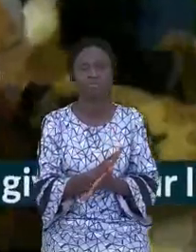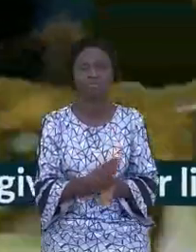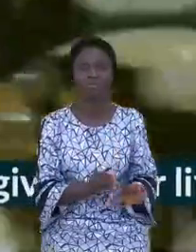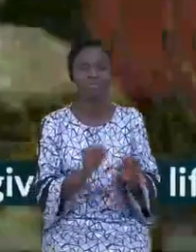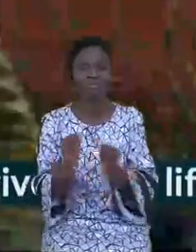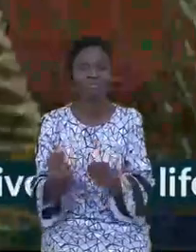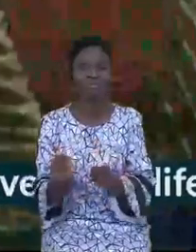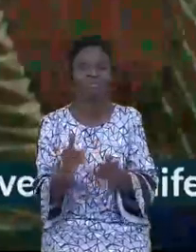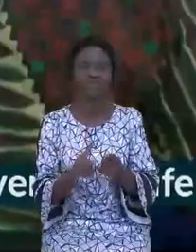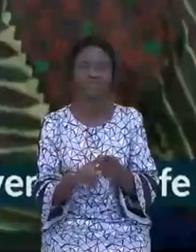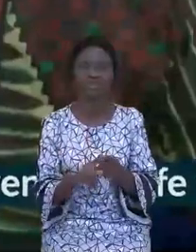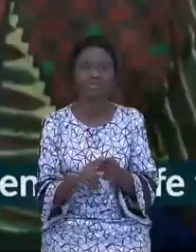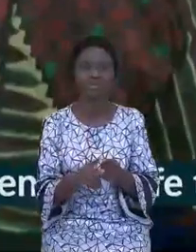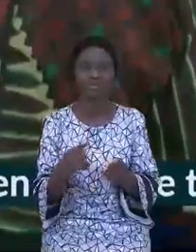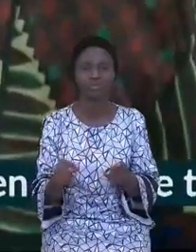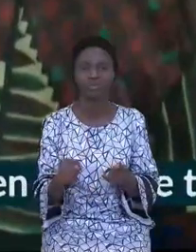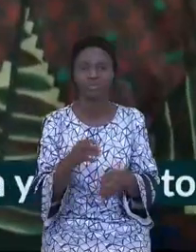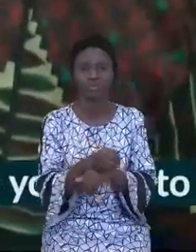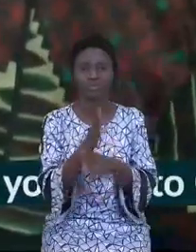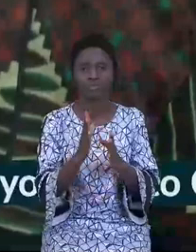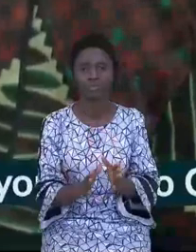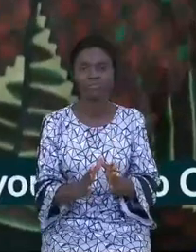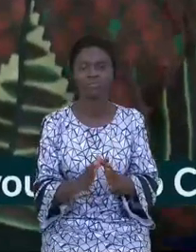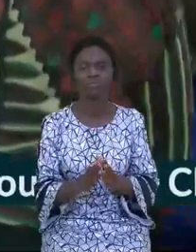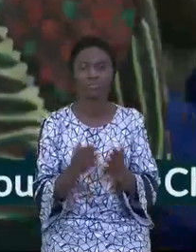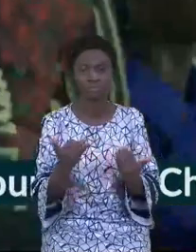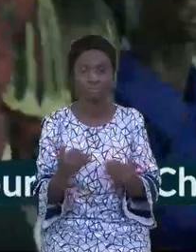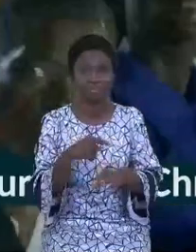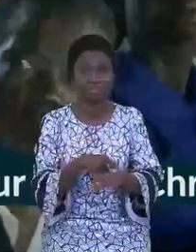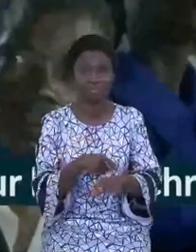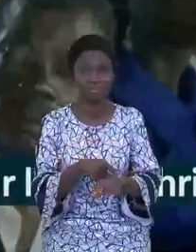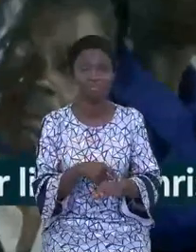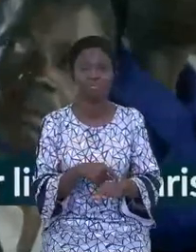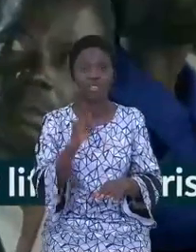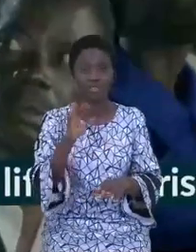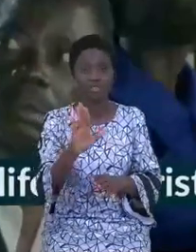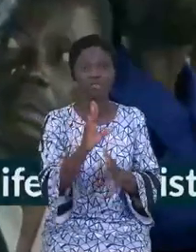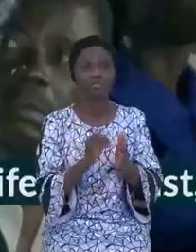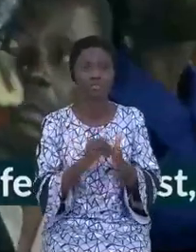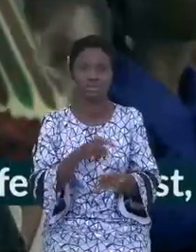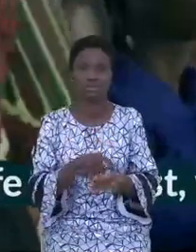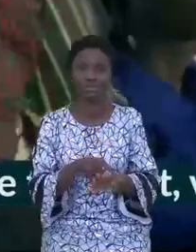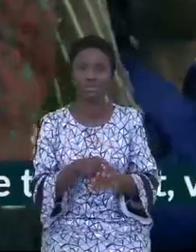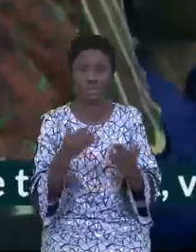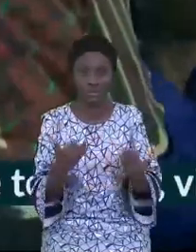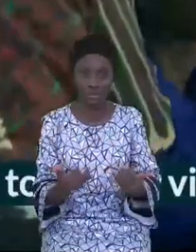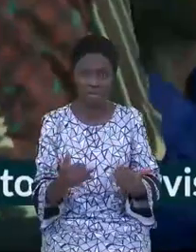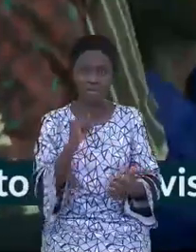Prenons rapidement les noms pour que nous puissions. J'ai dit ce soir, c'est ta soirée.